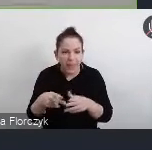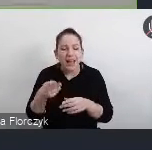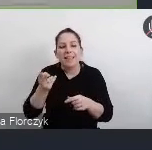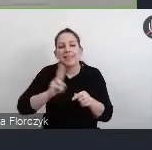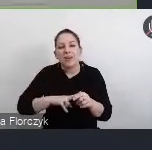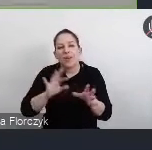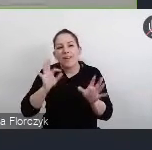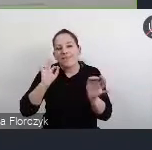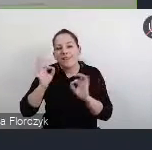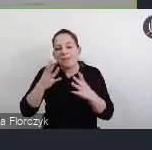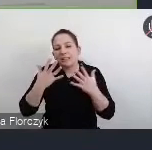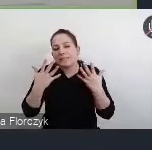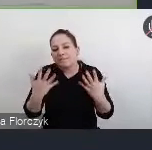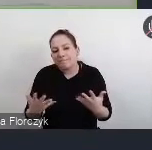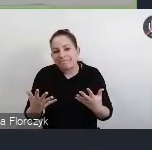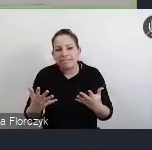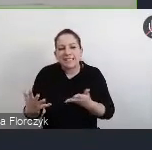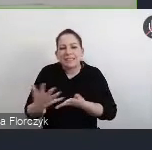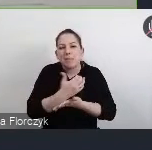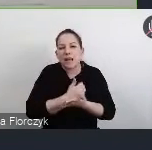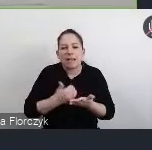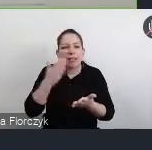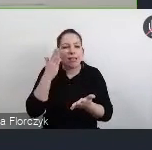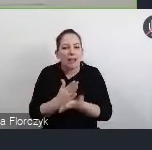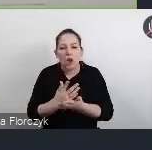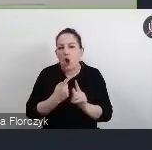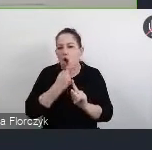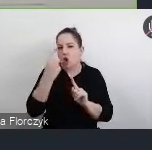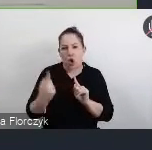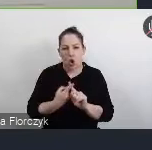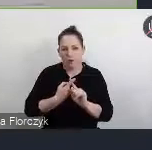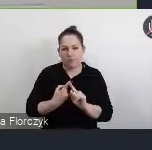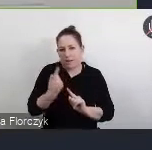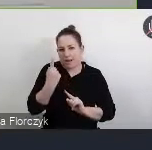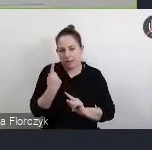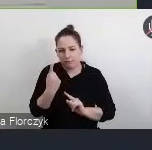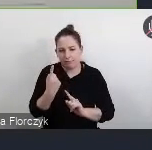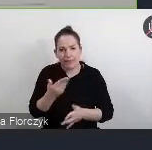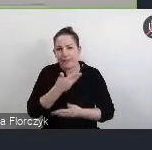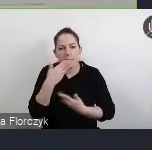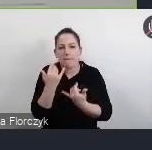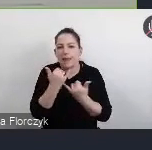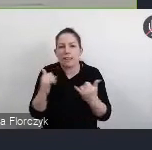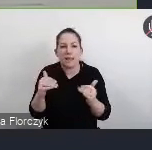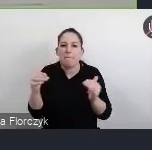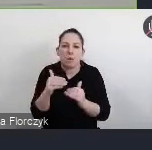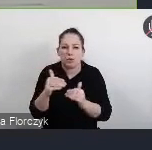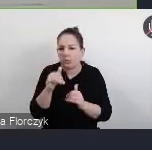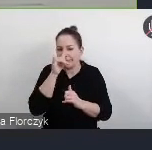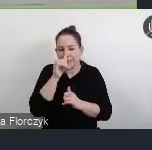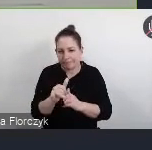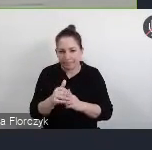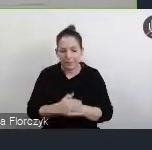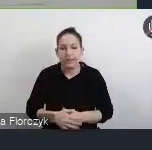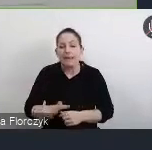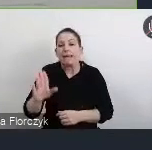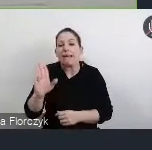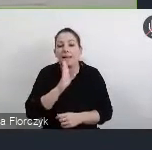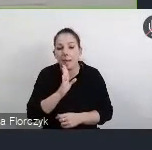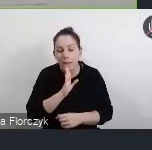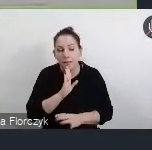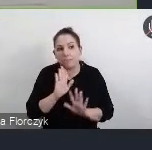dane zbierane są tylko w ujęciu rocznym i nie ma innych możliwości. Chyba, bo